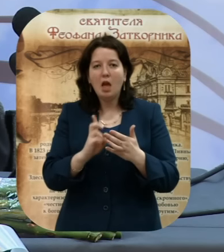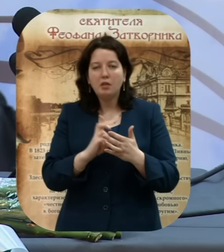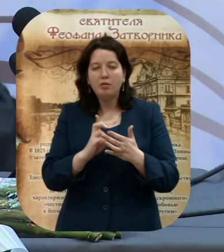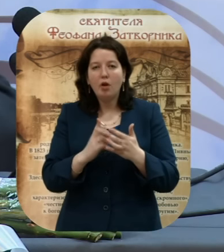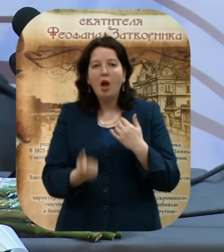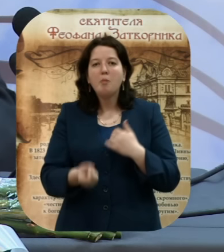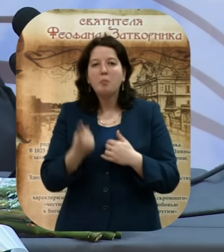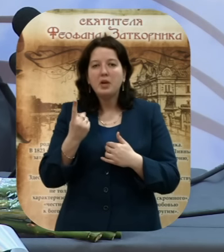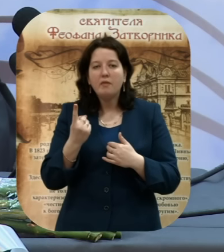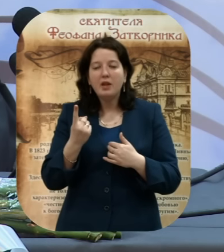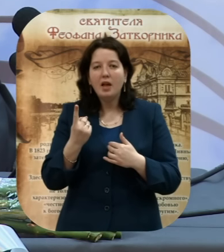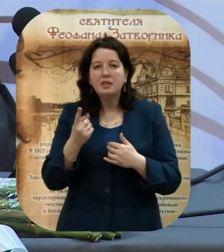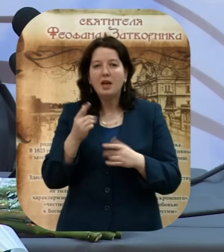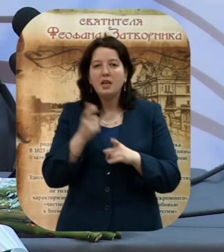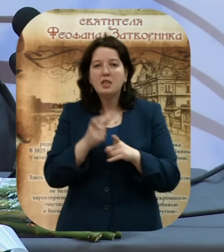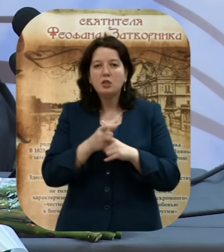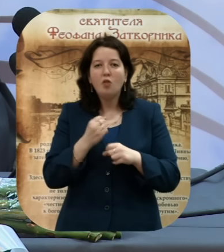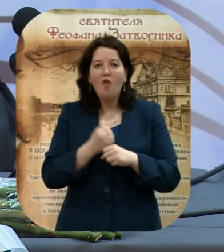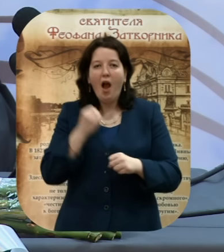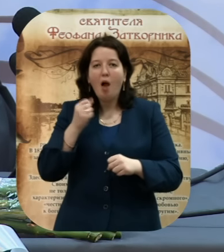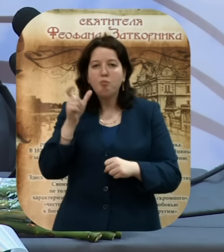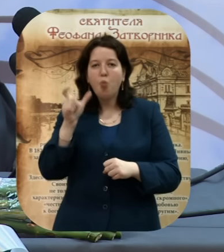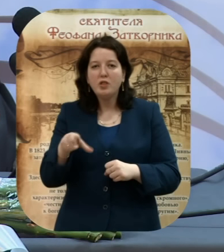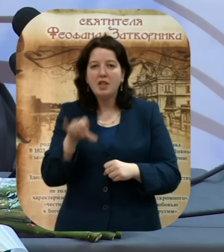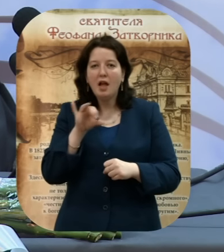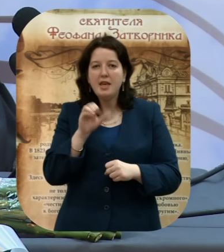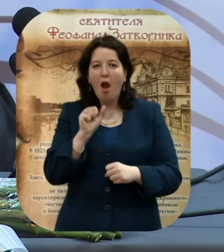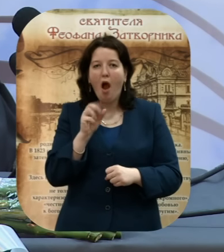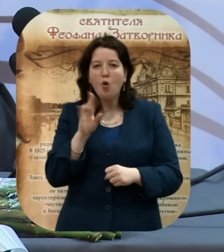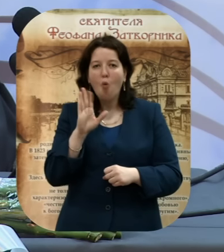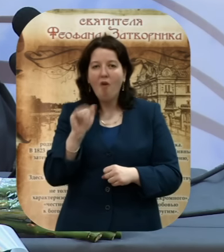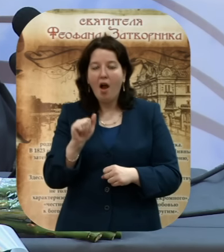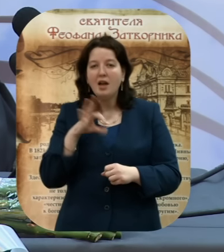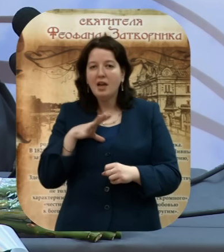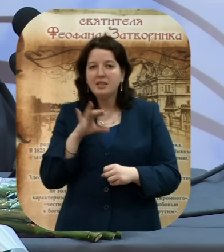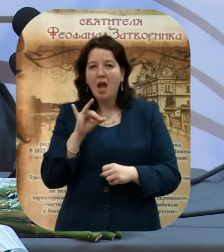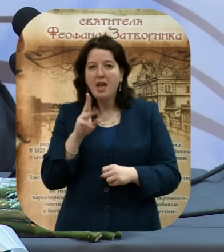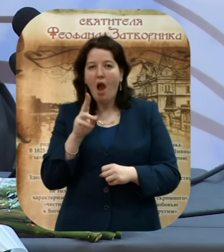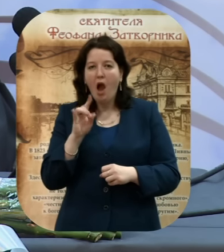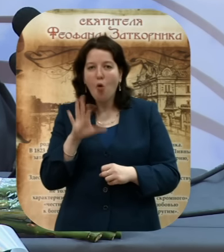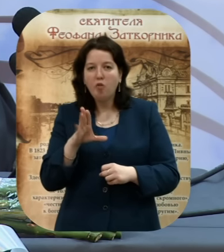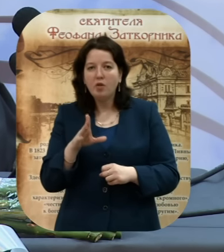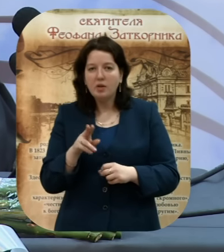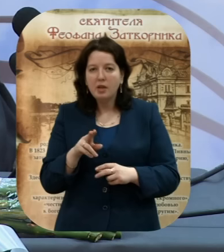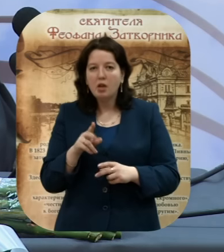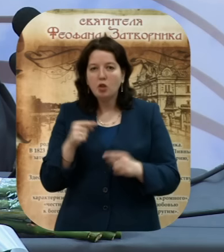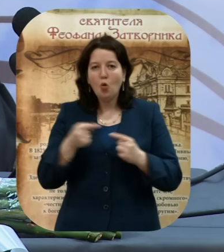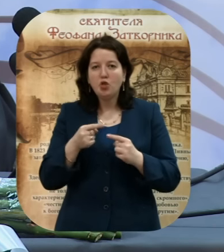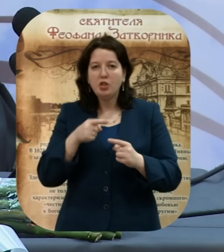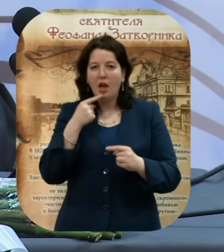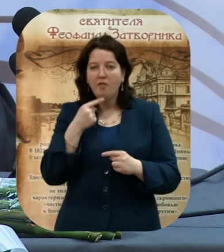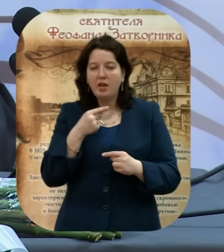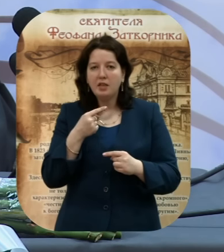исходит из слова апостола Иакова, когда он четко говорит, заболеет ли кто вас,